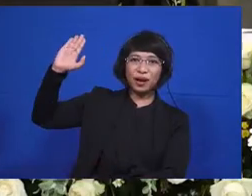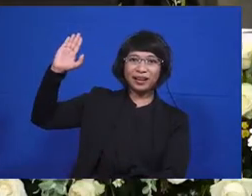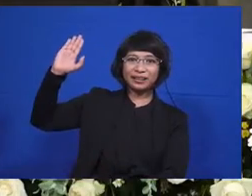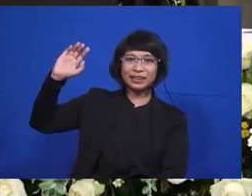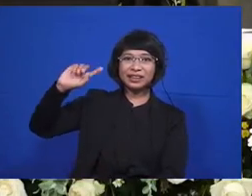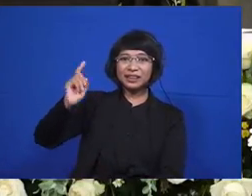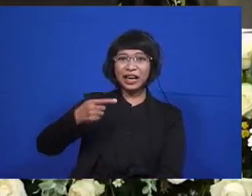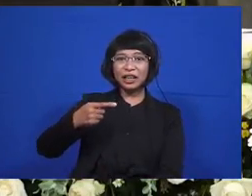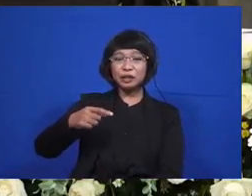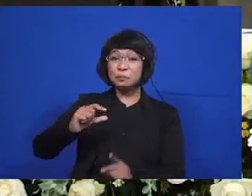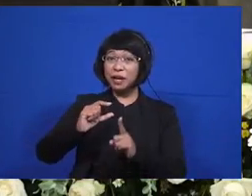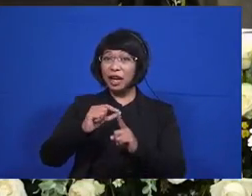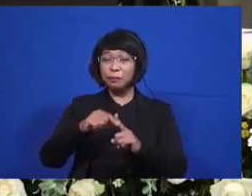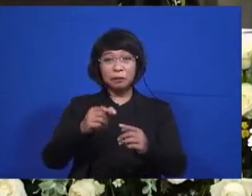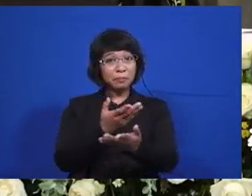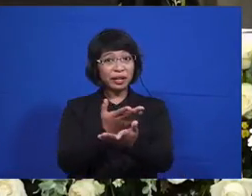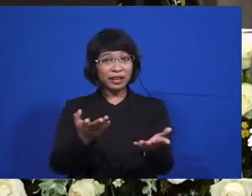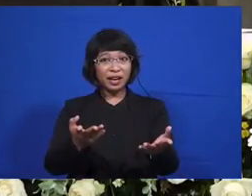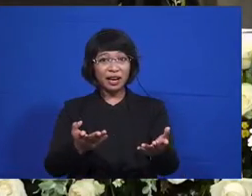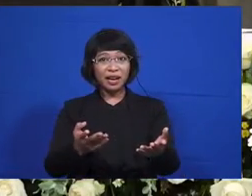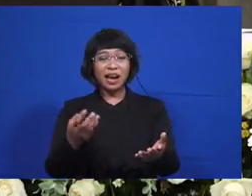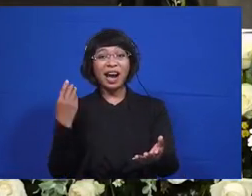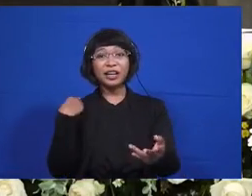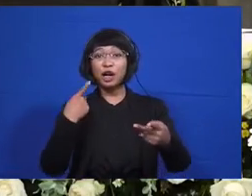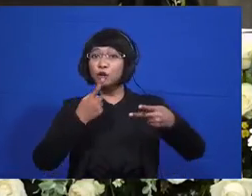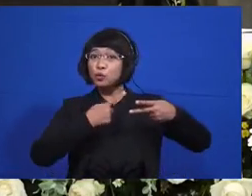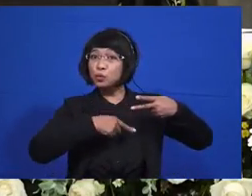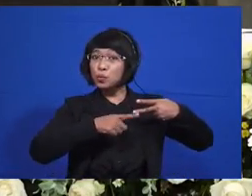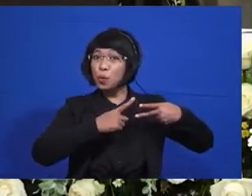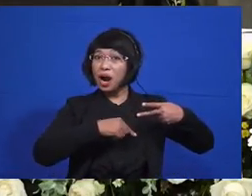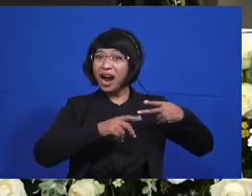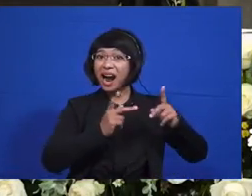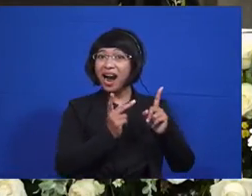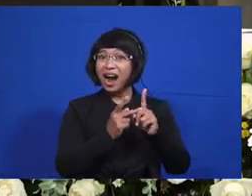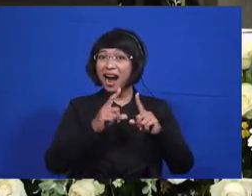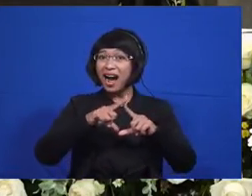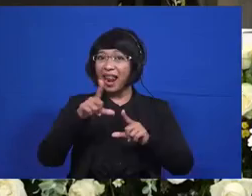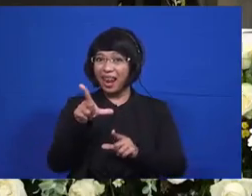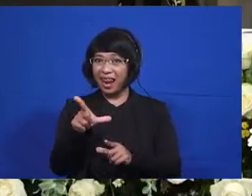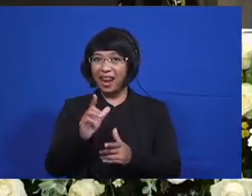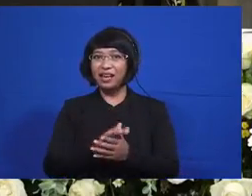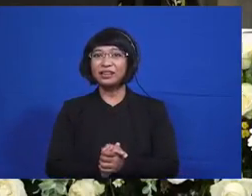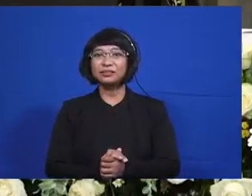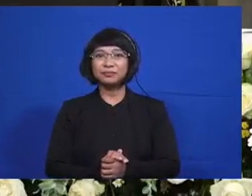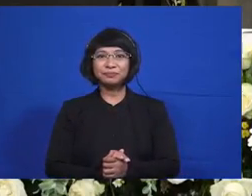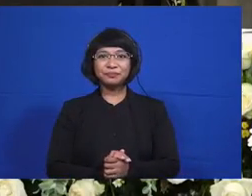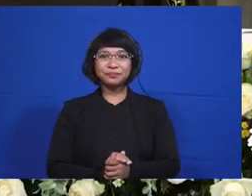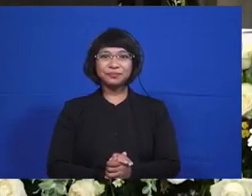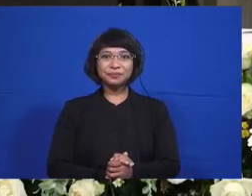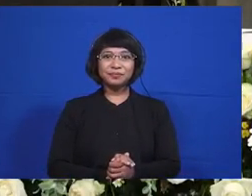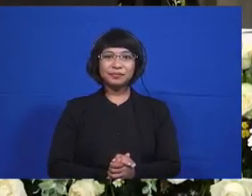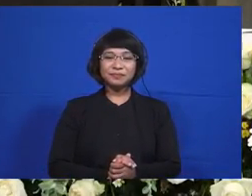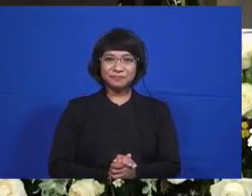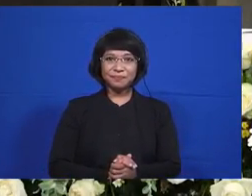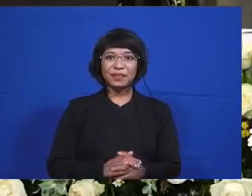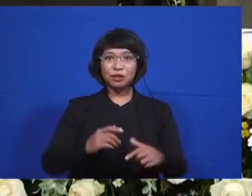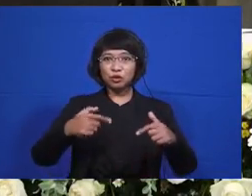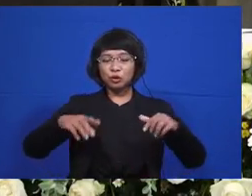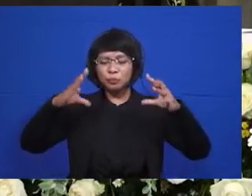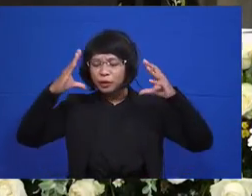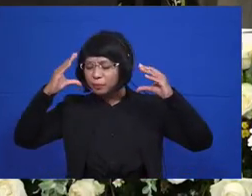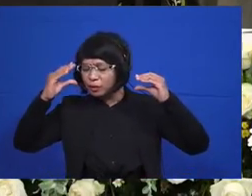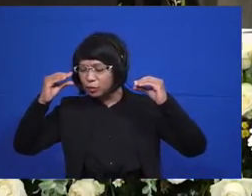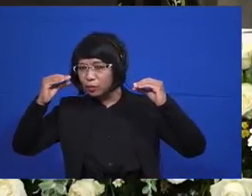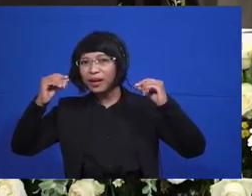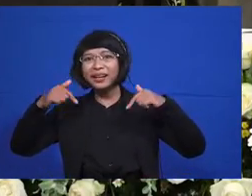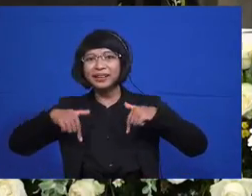Dari pengalaman mereka kelihatan sekali bahwa ada dua perkara yang bisa kita gali, kita kembangkan dalam permenungan kita,